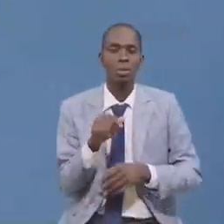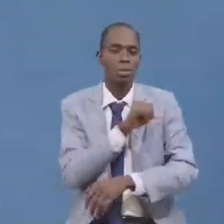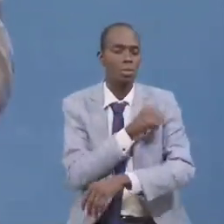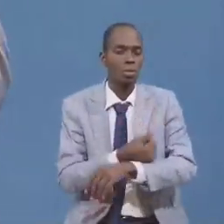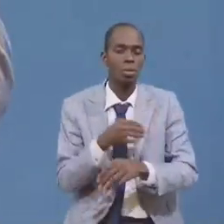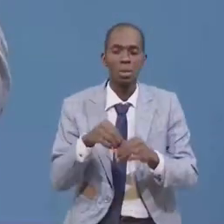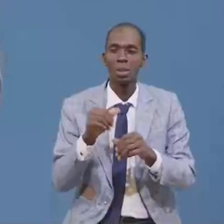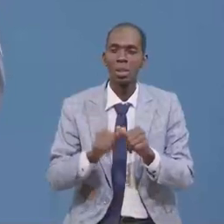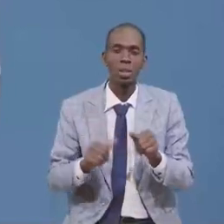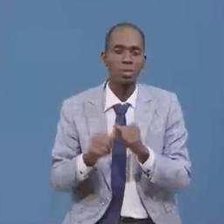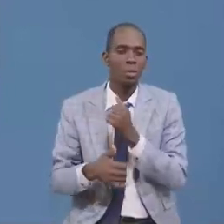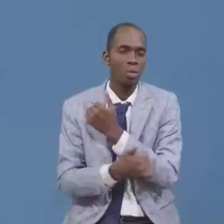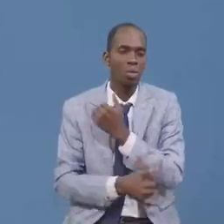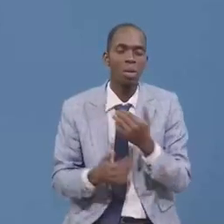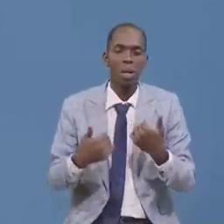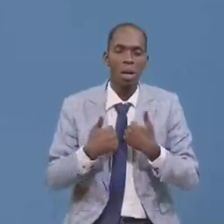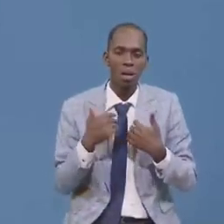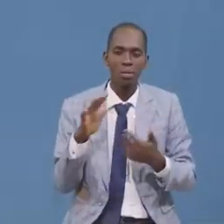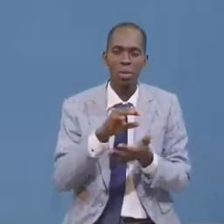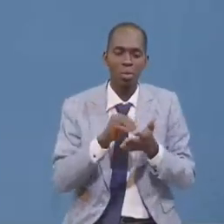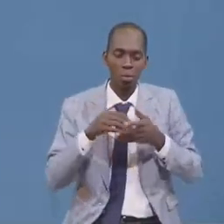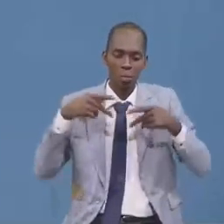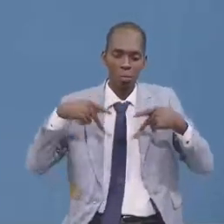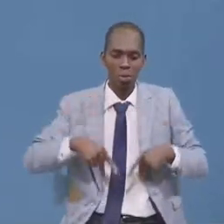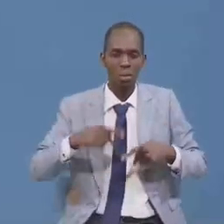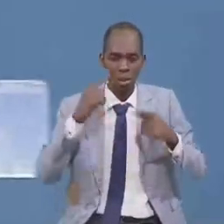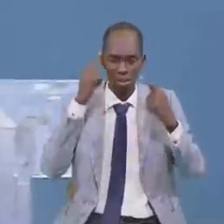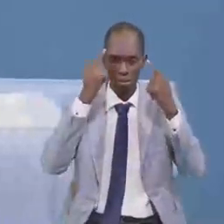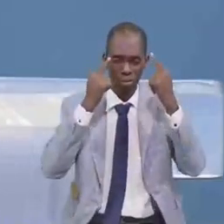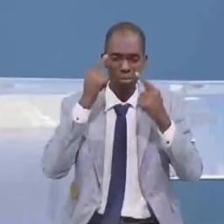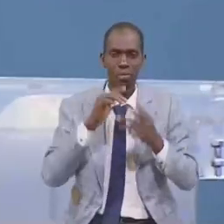Les autorités de tout territoire ont leurs pensées.